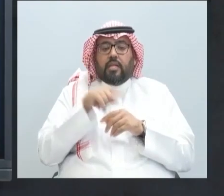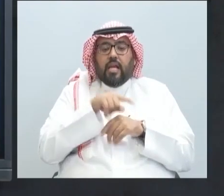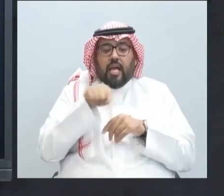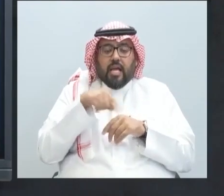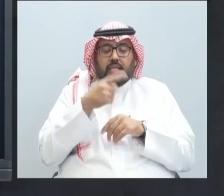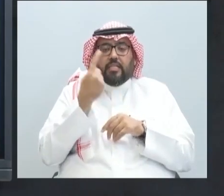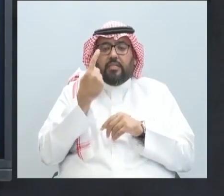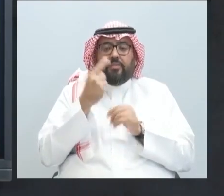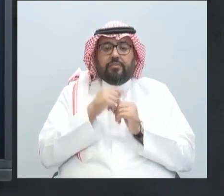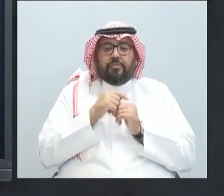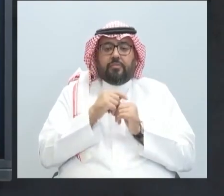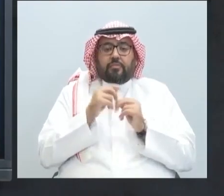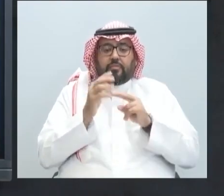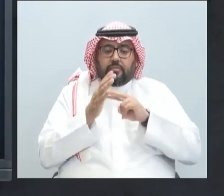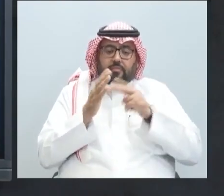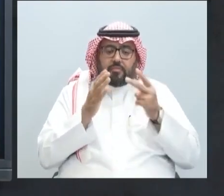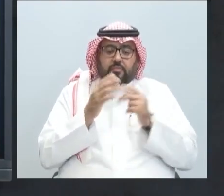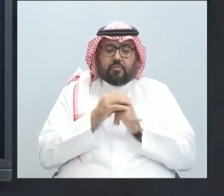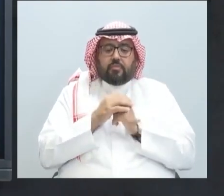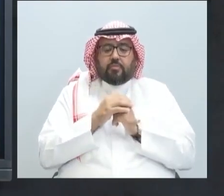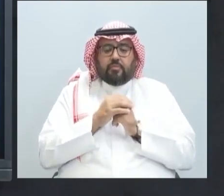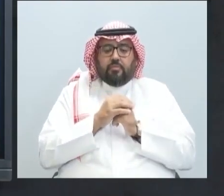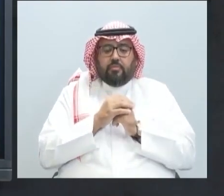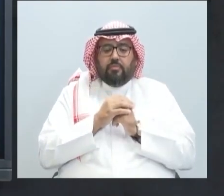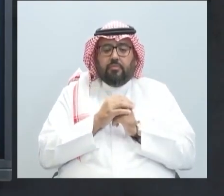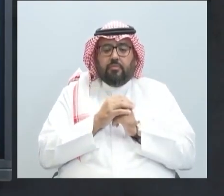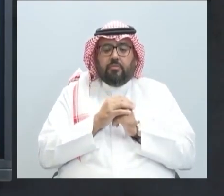لان هذه الخلايا تنقسم كل 20